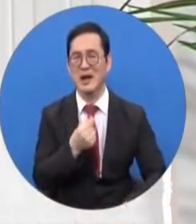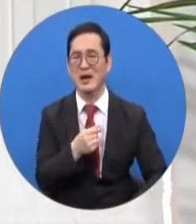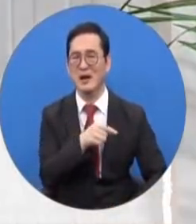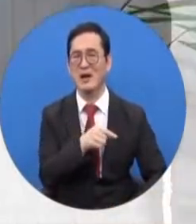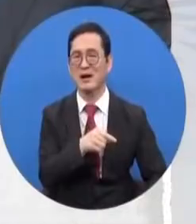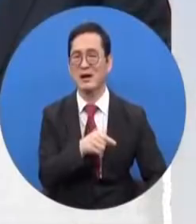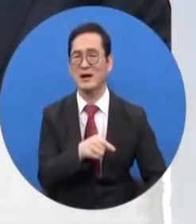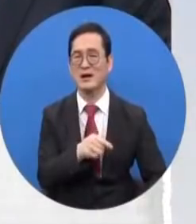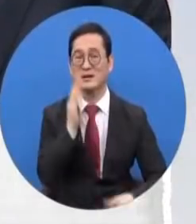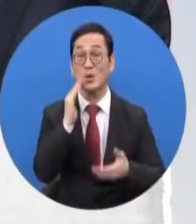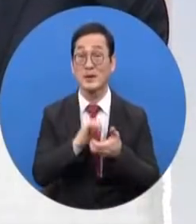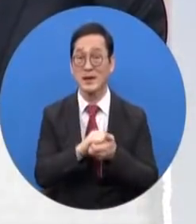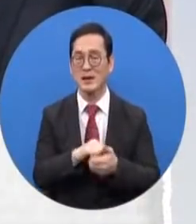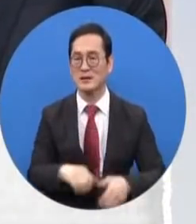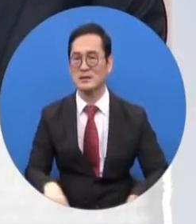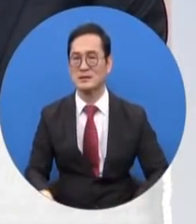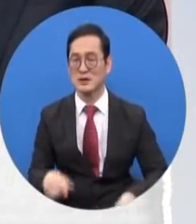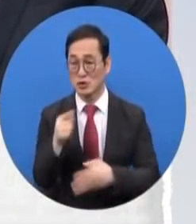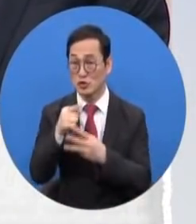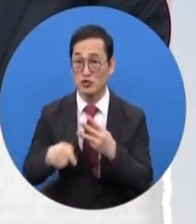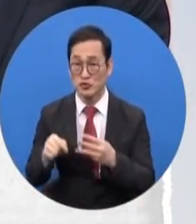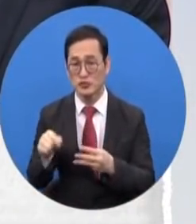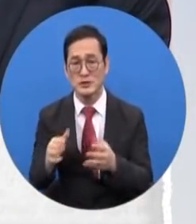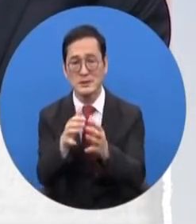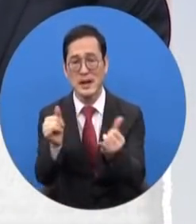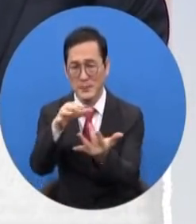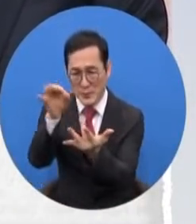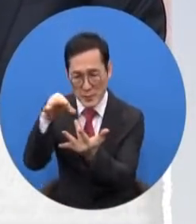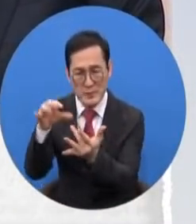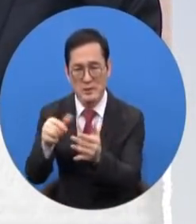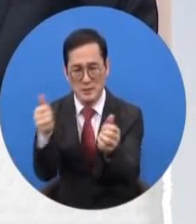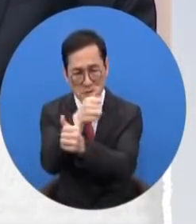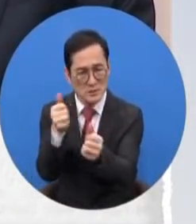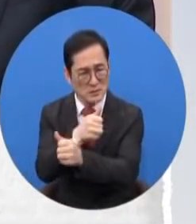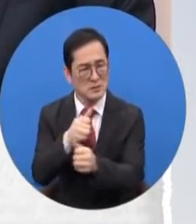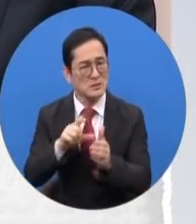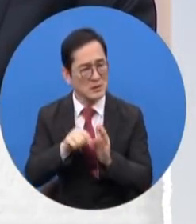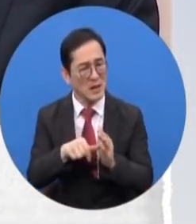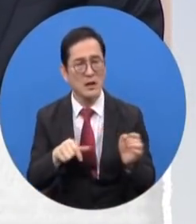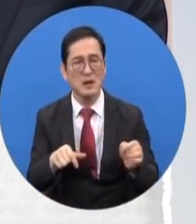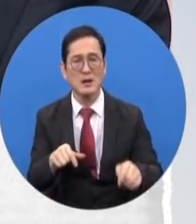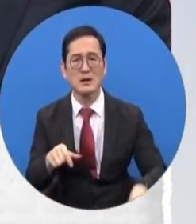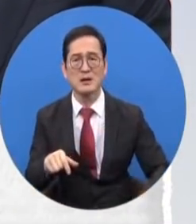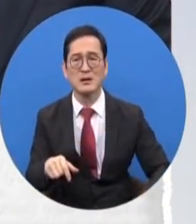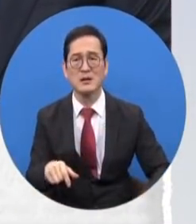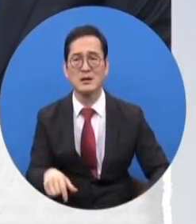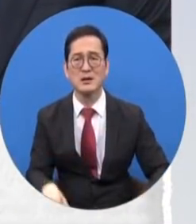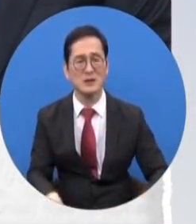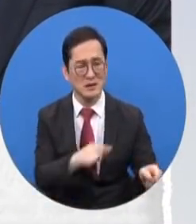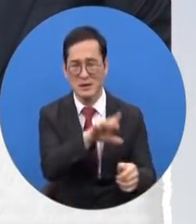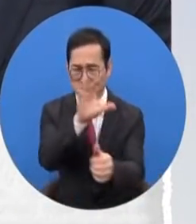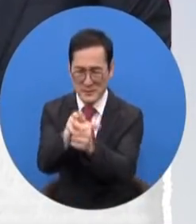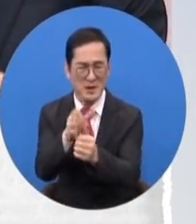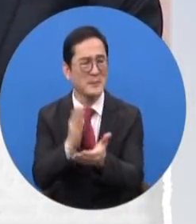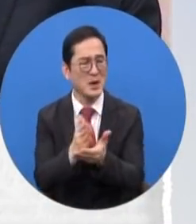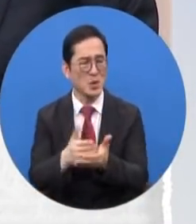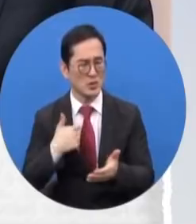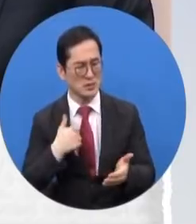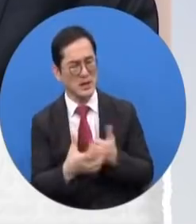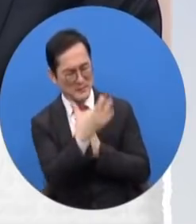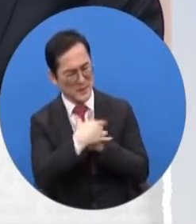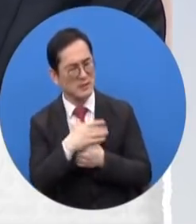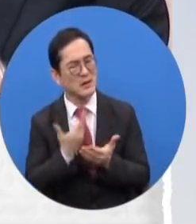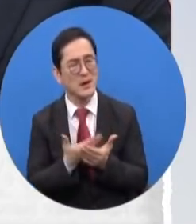협의를 통해서 특히나 인사권 문제 같은 경우 같이 협의를 하자 이런 이제 제안을 하려고 했던 어떤 당선인 측의 생각, 사실 두